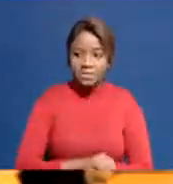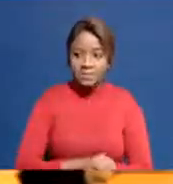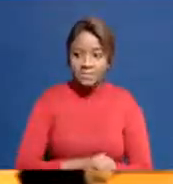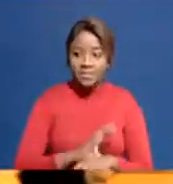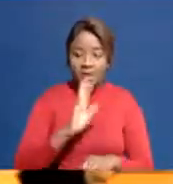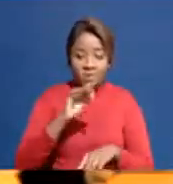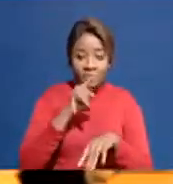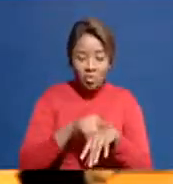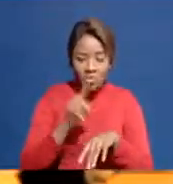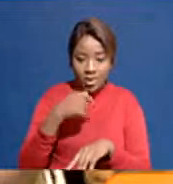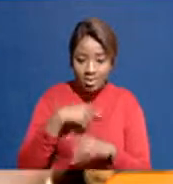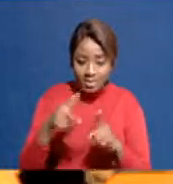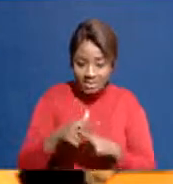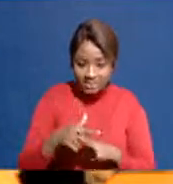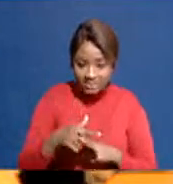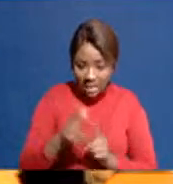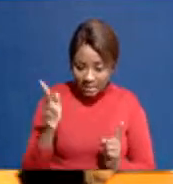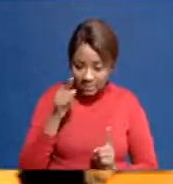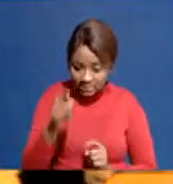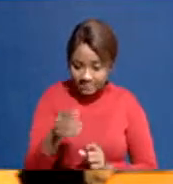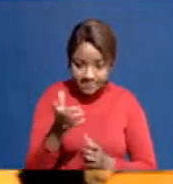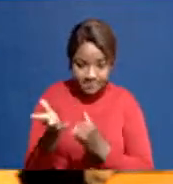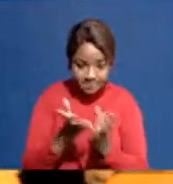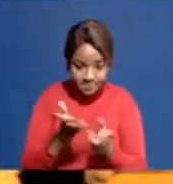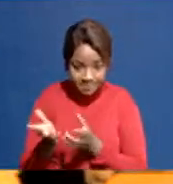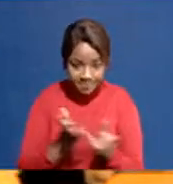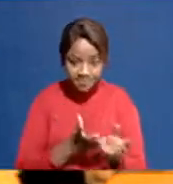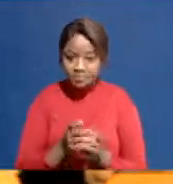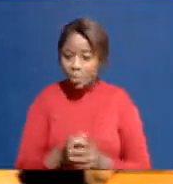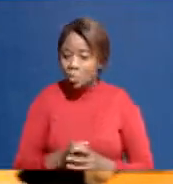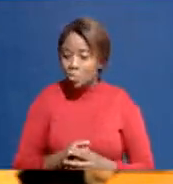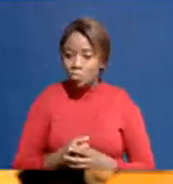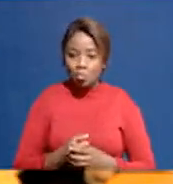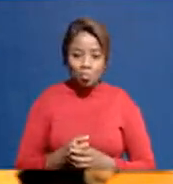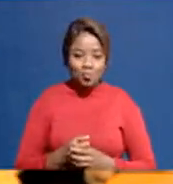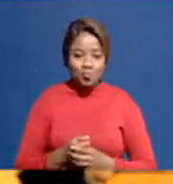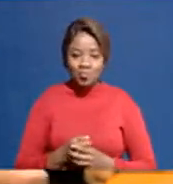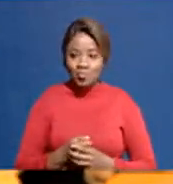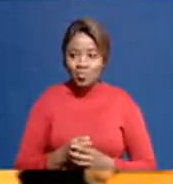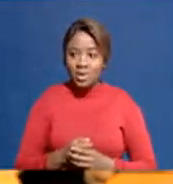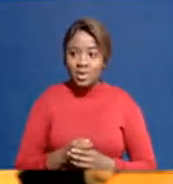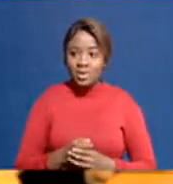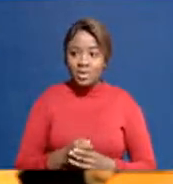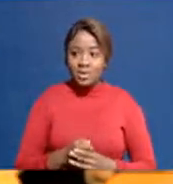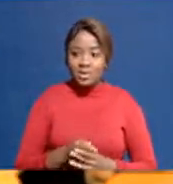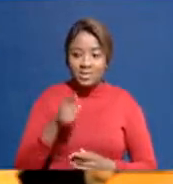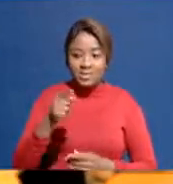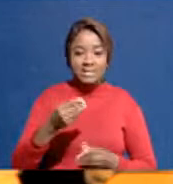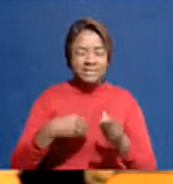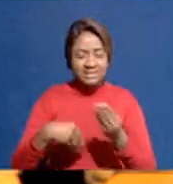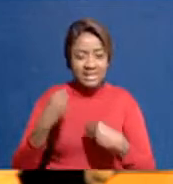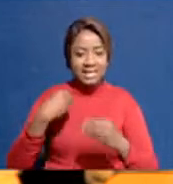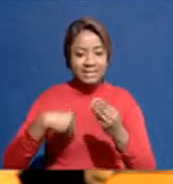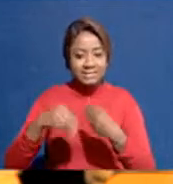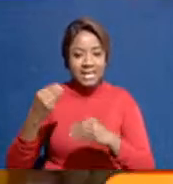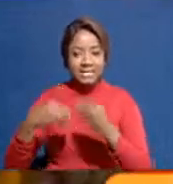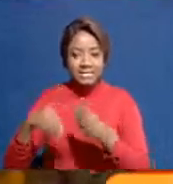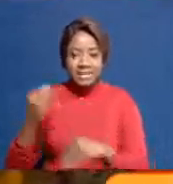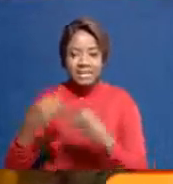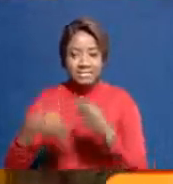tangu niliacha. Nikatengeneza hiyo matofari, ma customers walikuja. Yaani matofari yangu ilikuwa inachukuliwanga kama ni